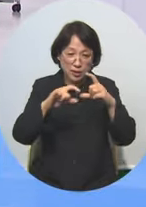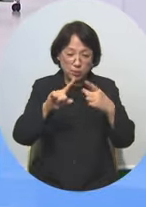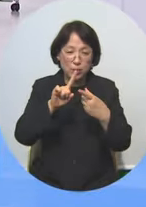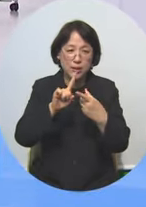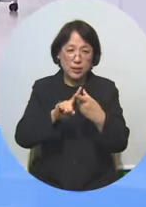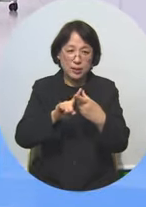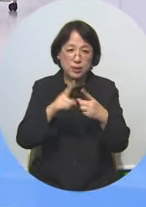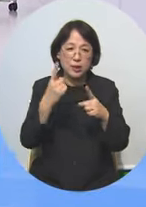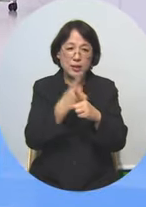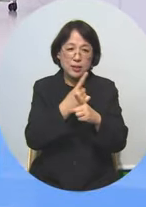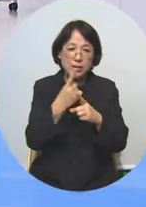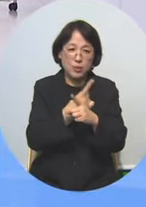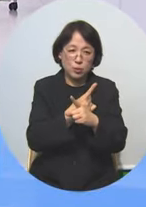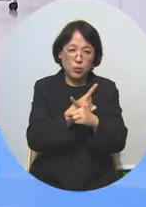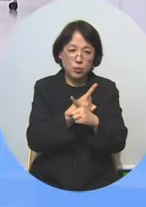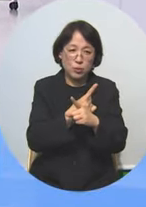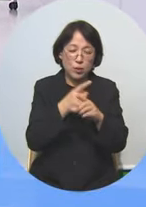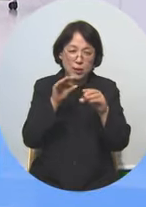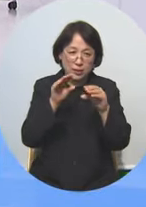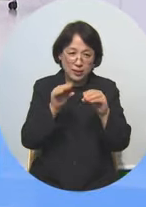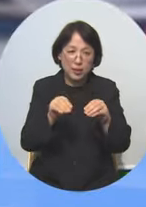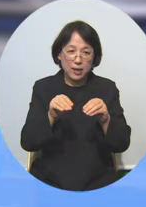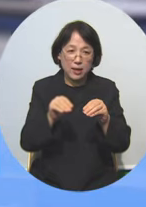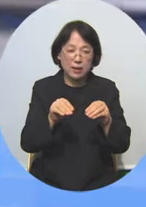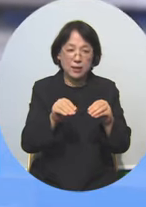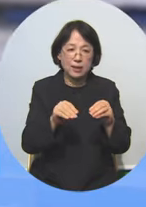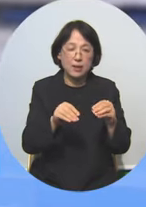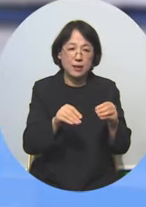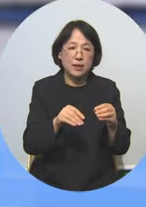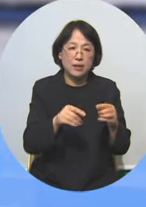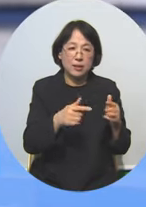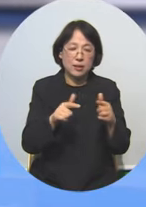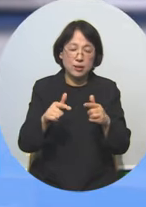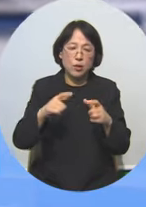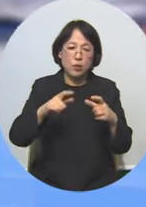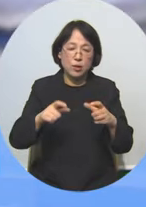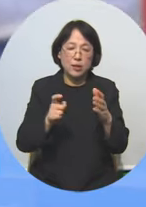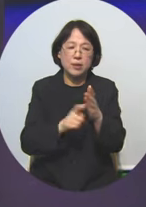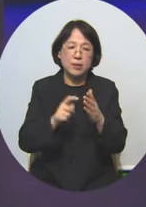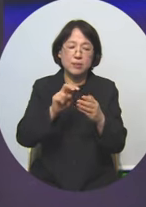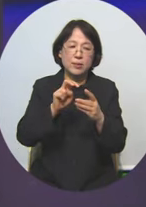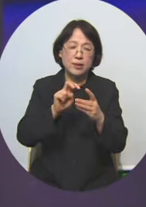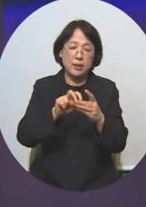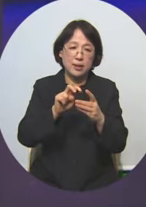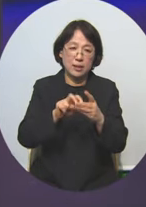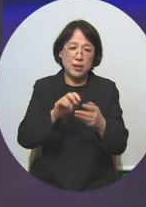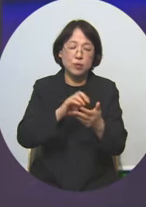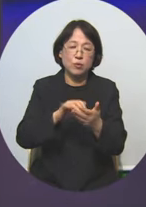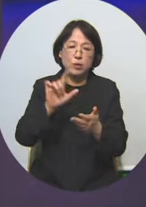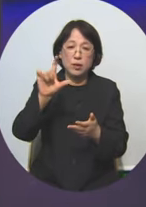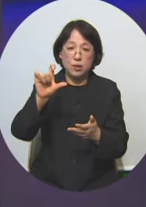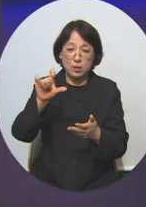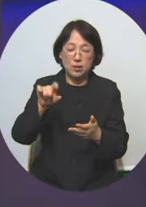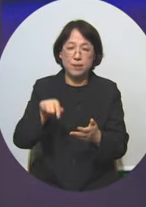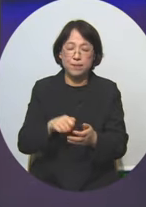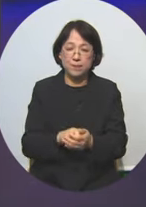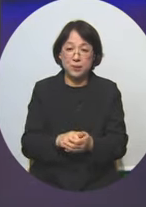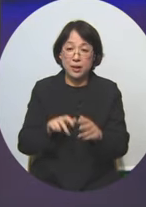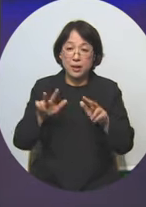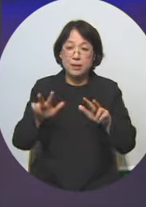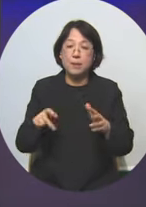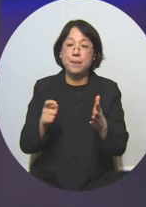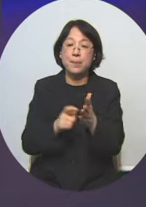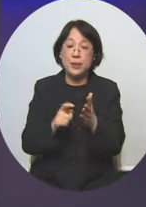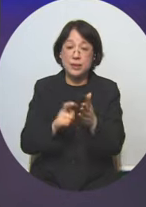제한 메시지를 표출하는 권역응급의료센터는 15곳입니다. 자, 지금 비상진료 체계를